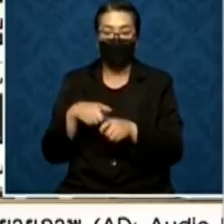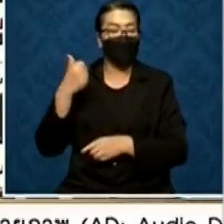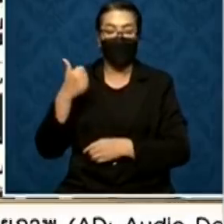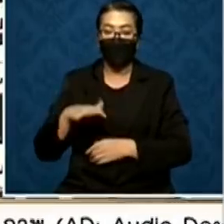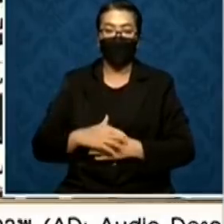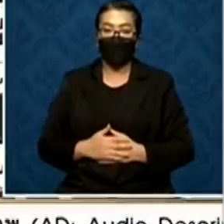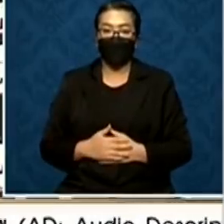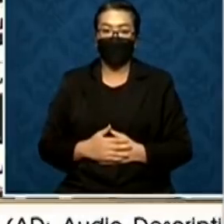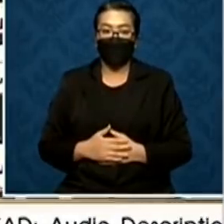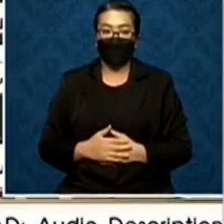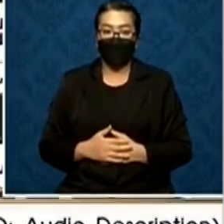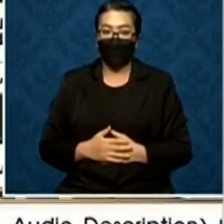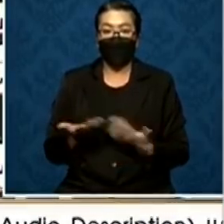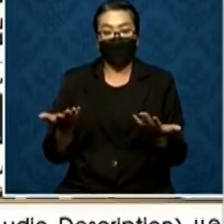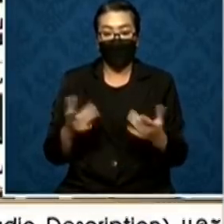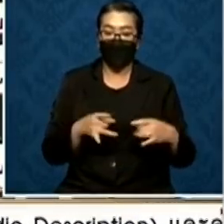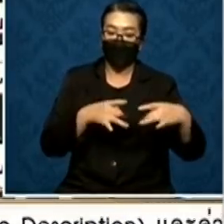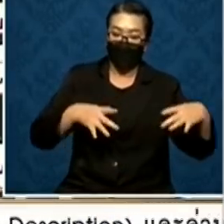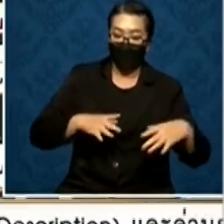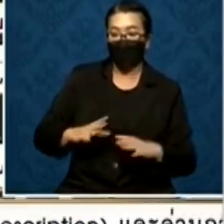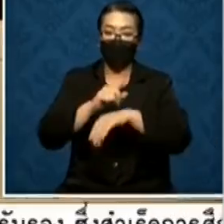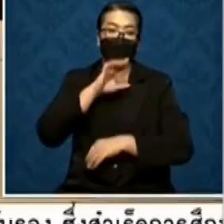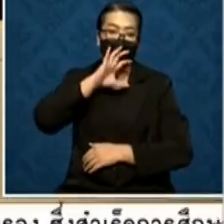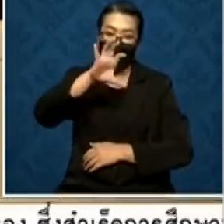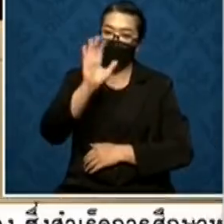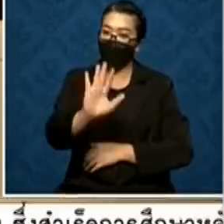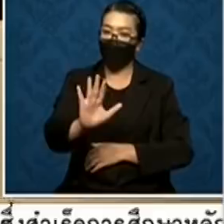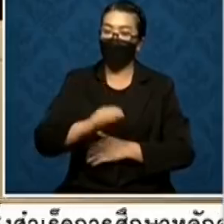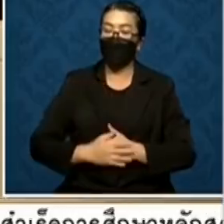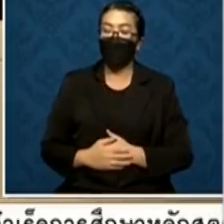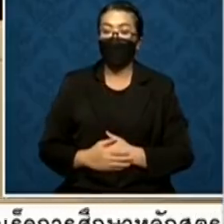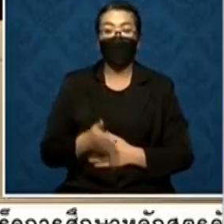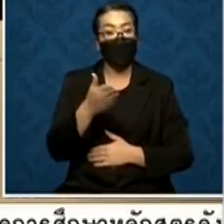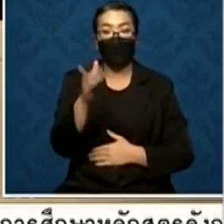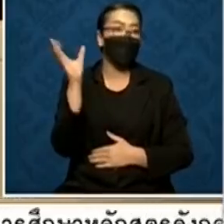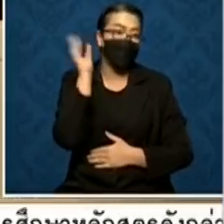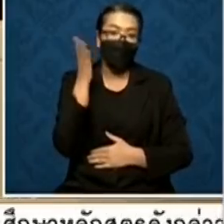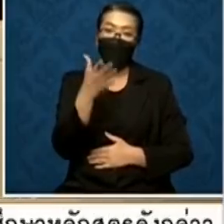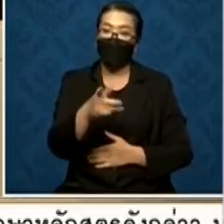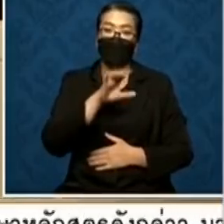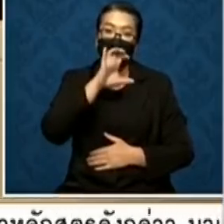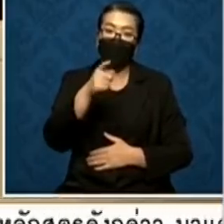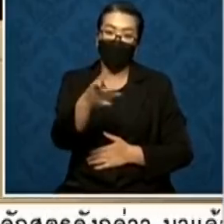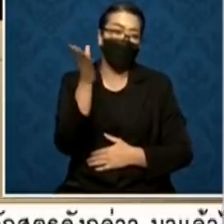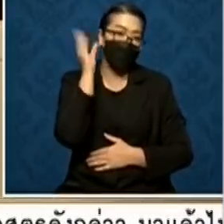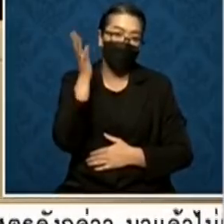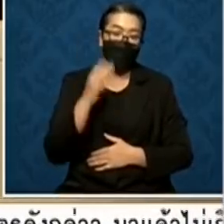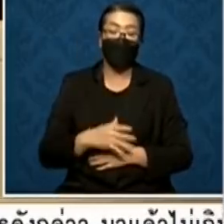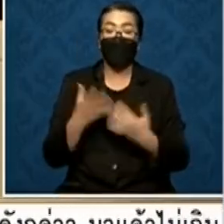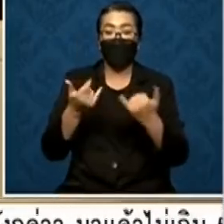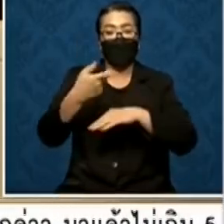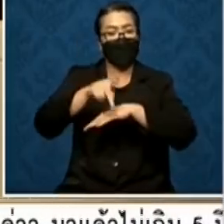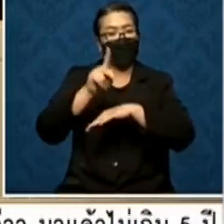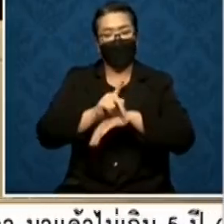ว่าทีนี้เรื่องนั้นเนี่ยประธานกรรมธิการที่ดูแลเรื่องนี้เสียชีวิตไปแล้วนะเนี่ยเป็นคือสงกตนะ